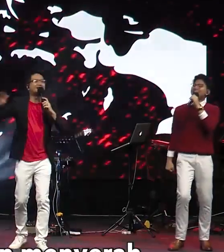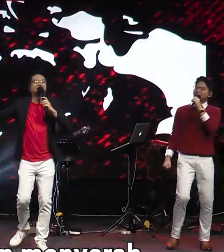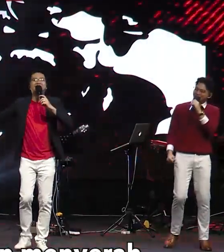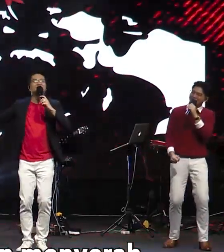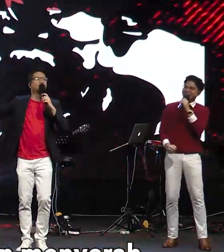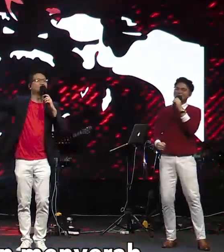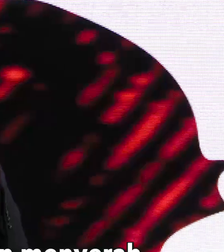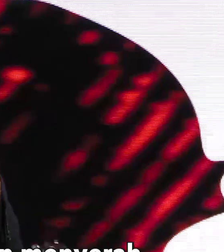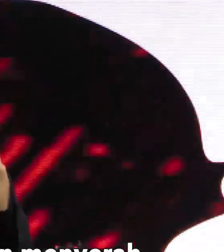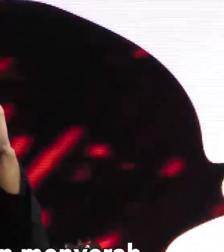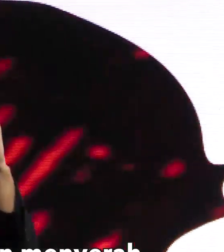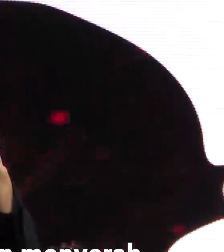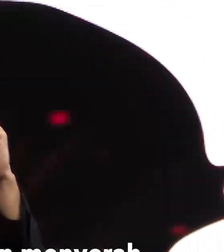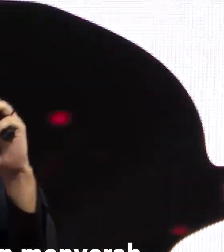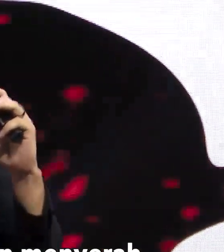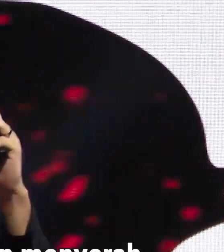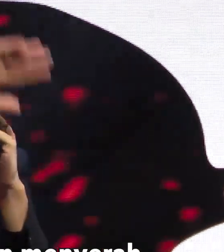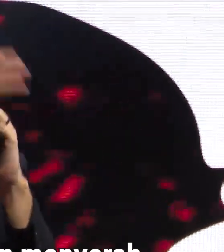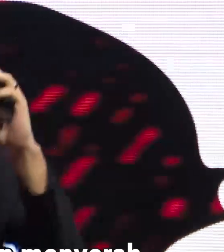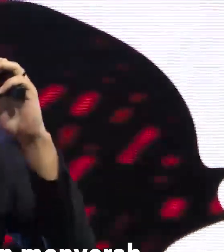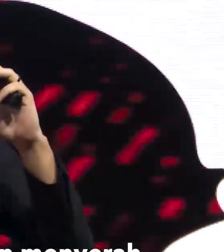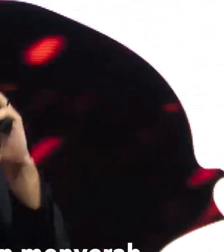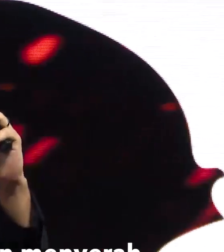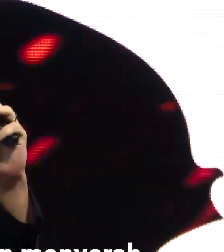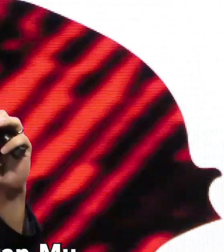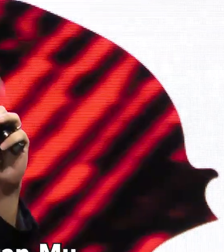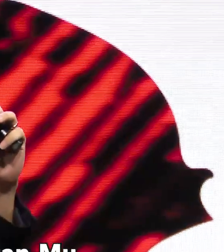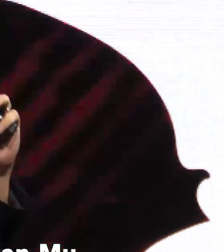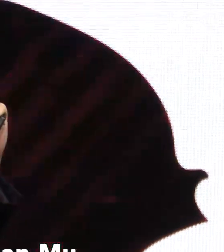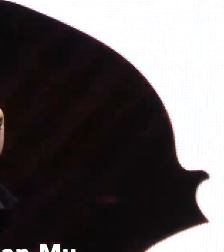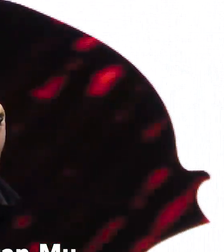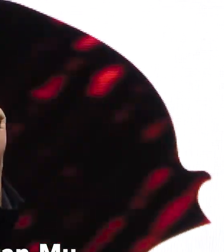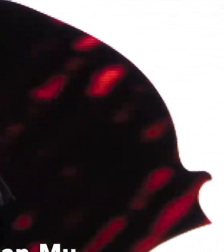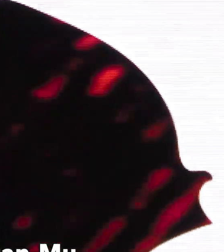Kami kan berjuang dan takkan menyerah.